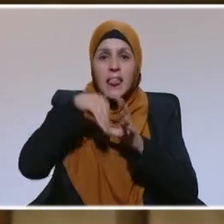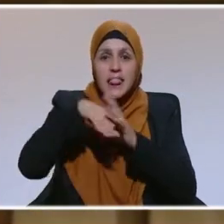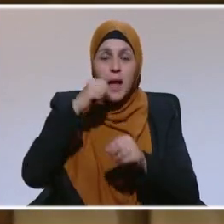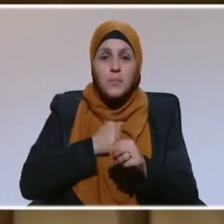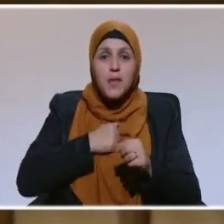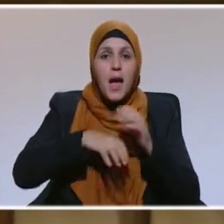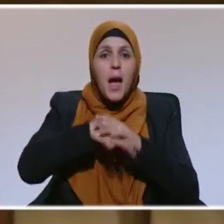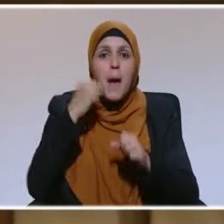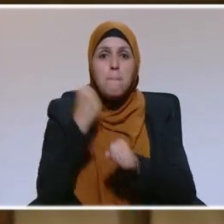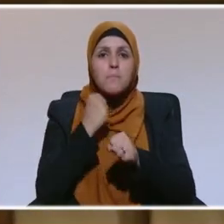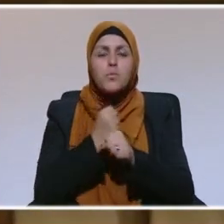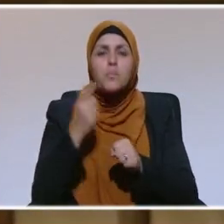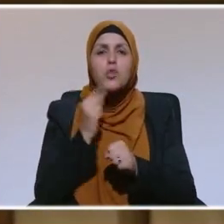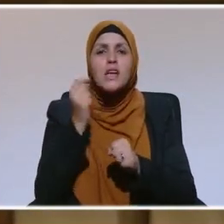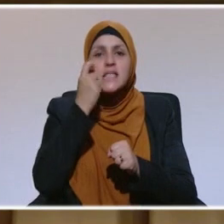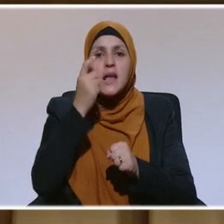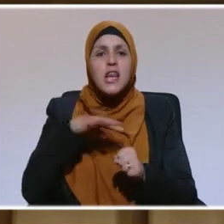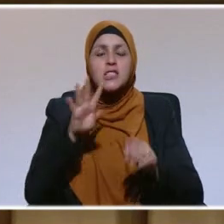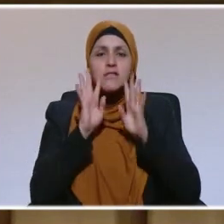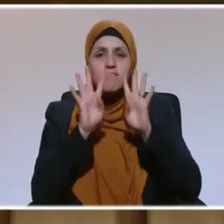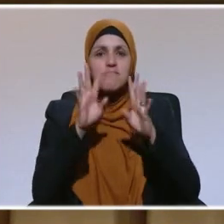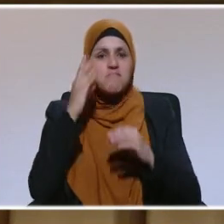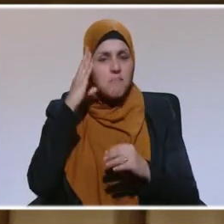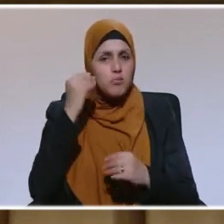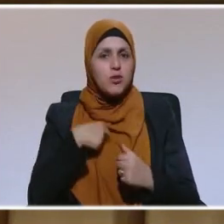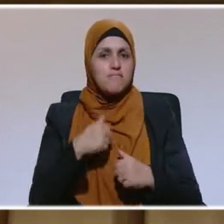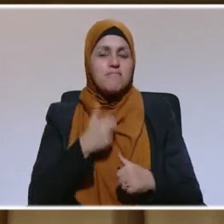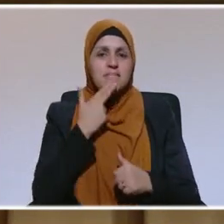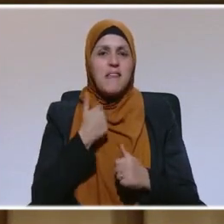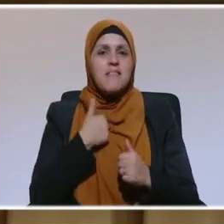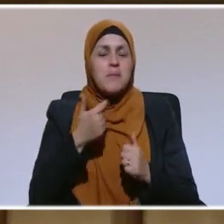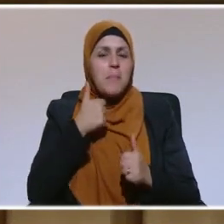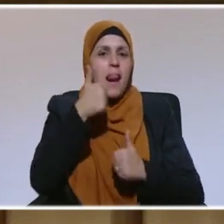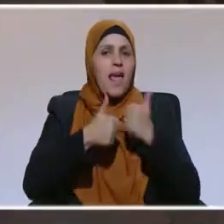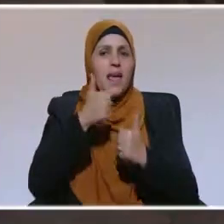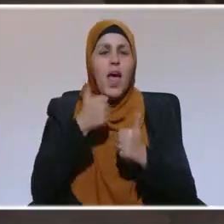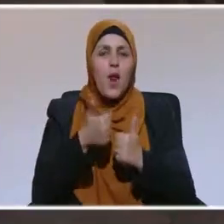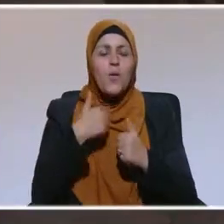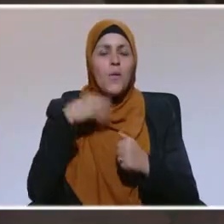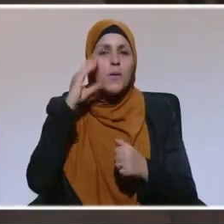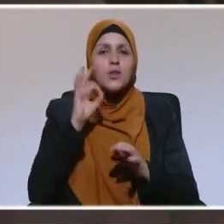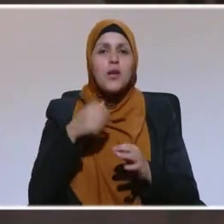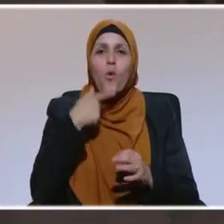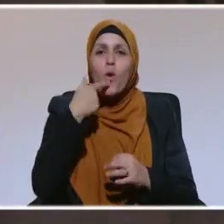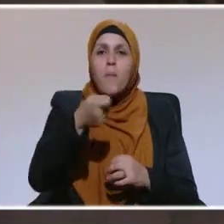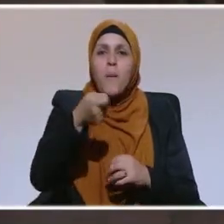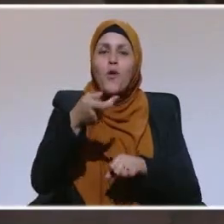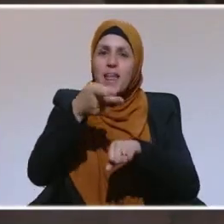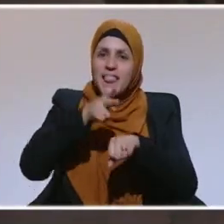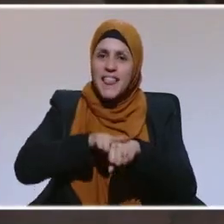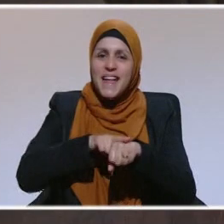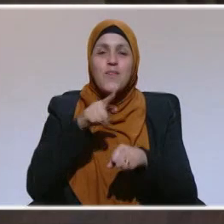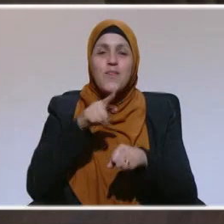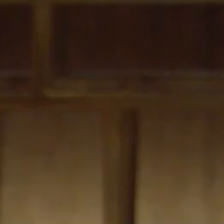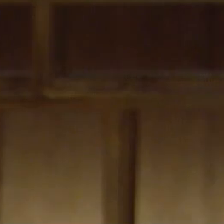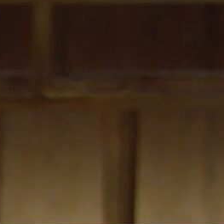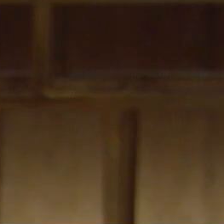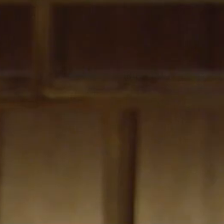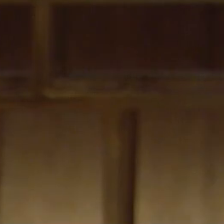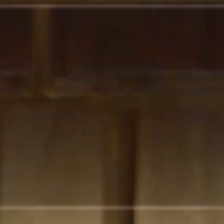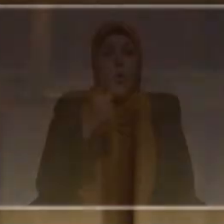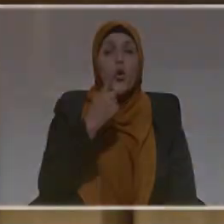يعني ترقى ان المشاهد يتفرج عليها وتستحوذ على اعجابه واهتمامه. فبقول لكم مبروك مره ثانيه. الله يبارك في حضرتك. ميرسي يا استاذ عمرو. قول